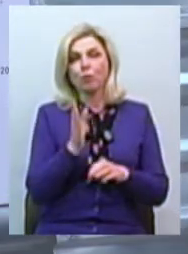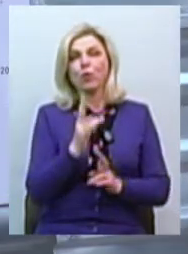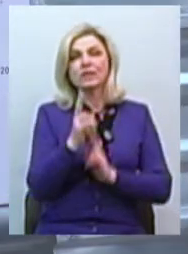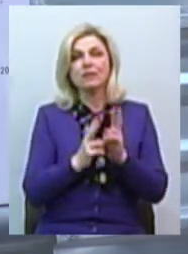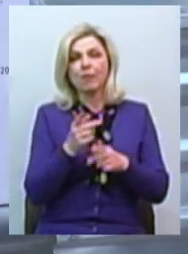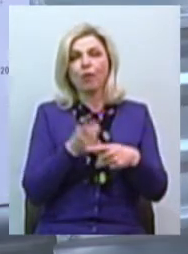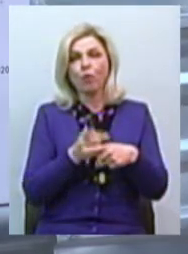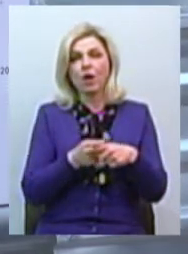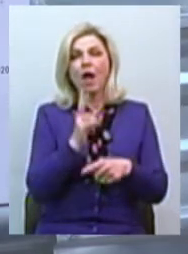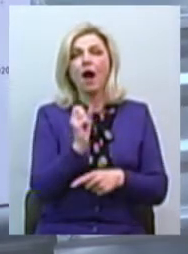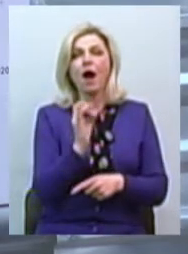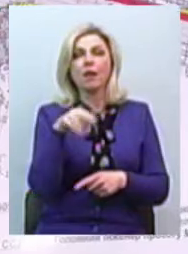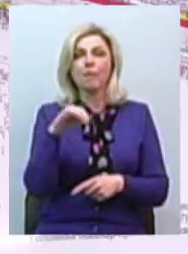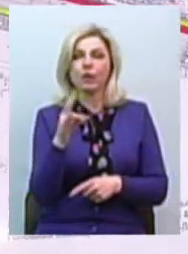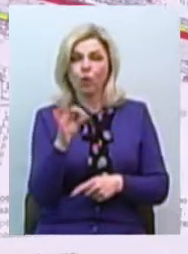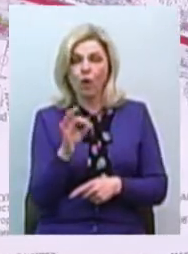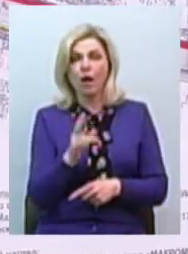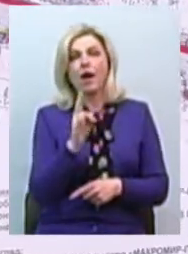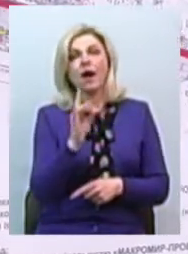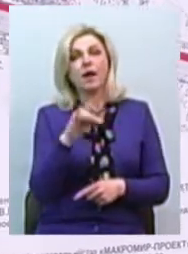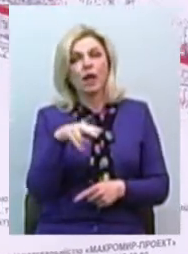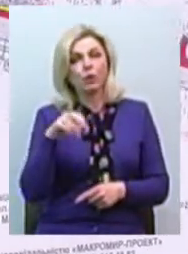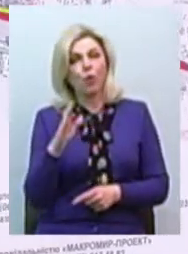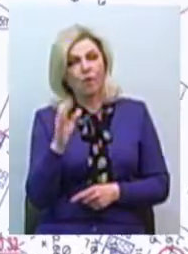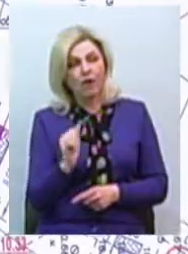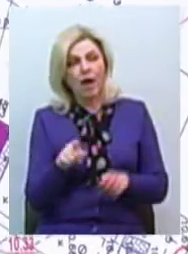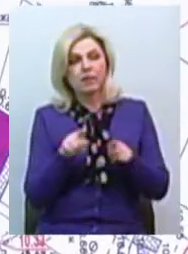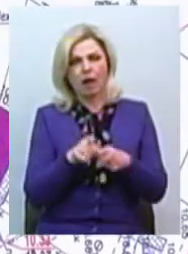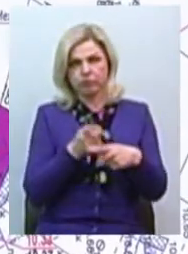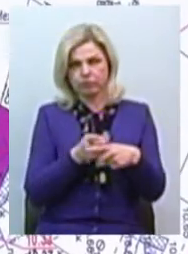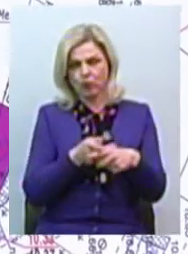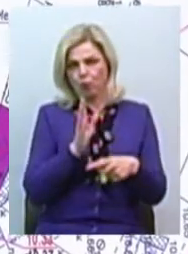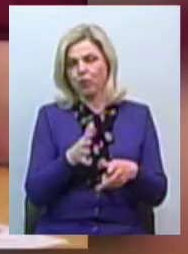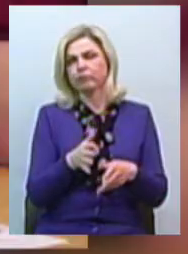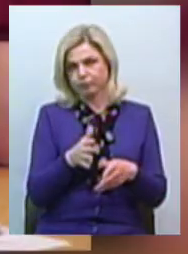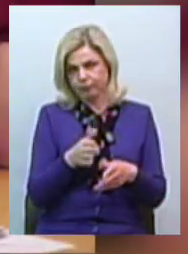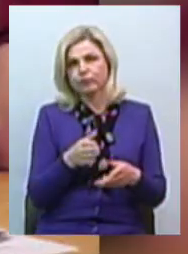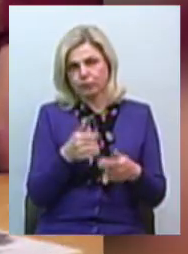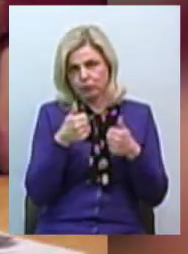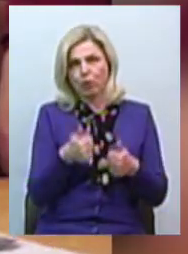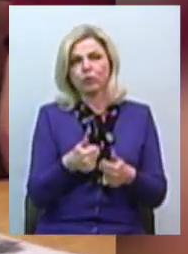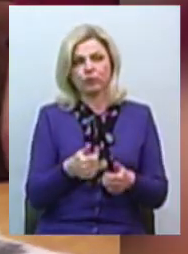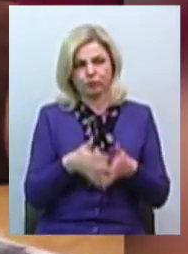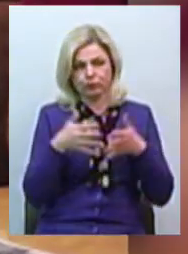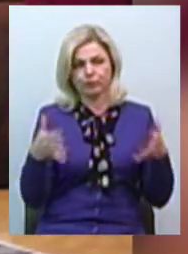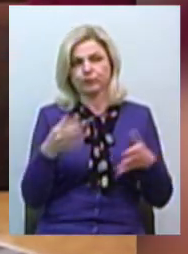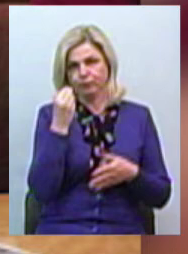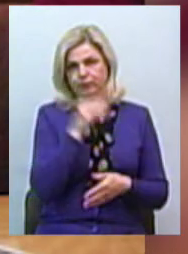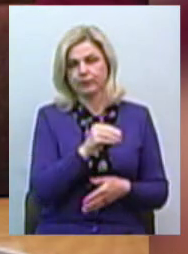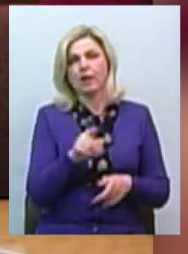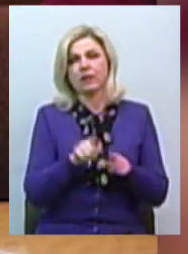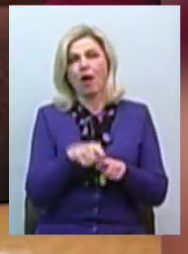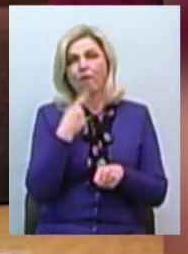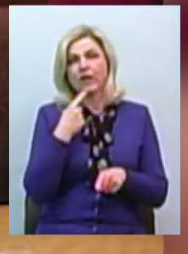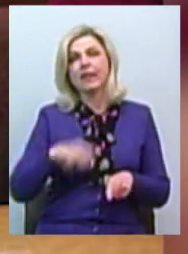нарозів вулиць Карпенка та Крилова. Те подібне перехрестя стане повноцінним, говорить директор департаменту житлово-комунального